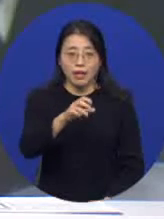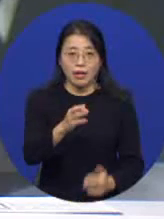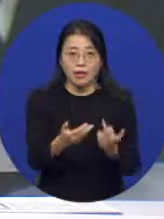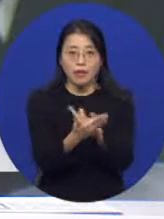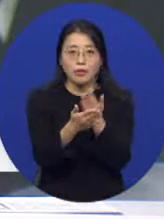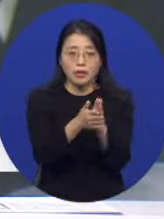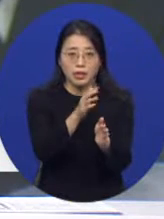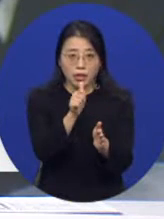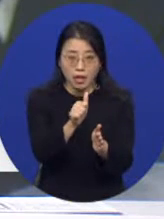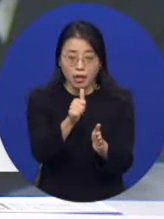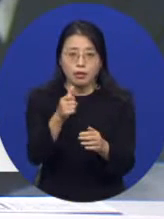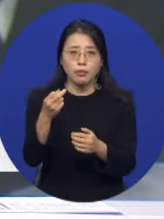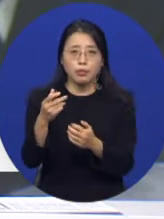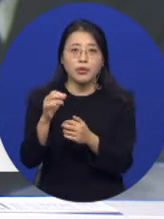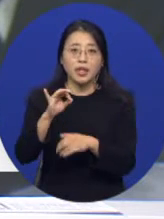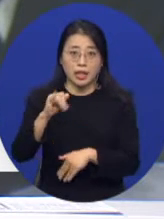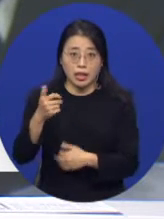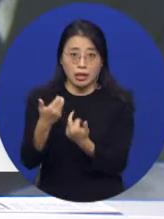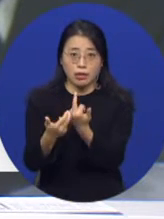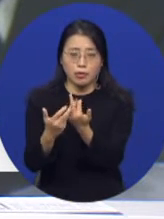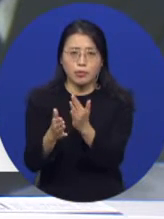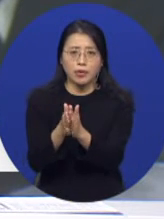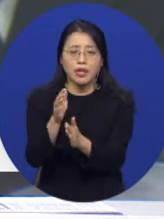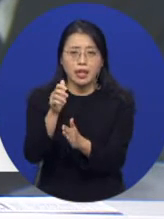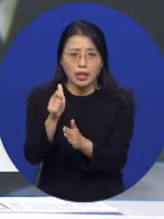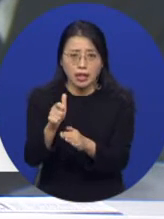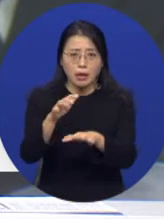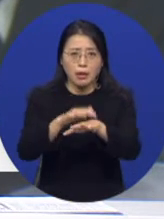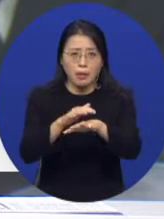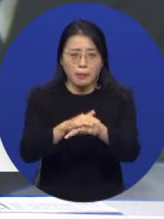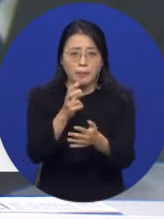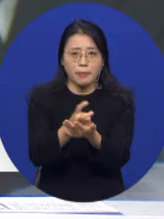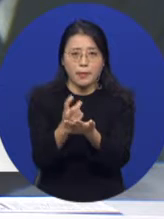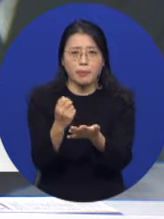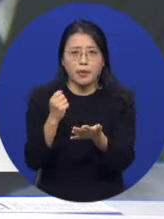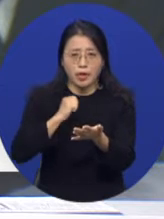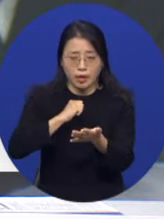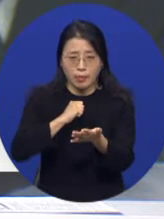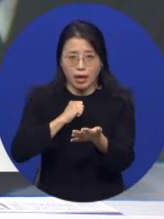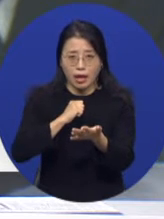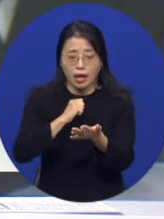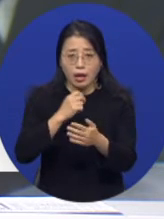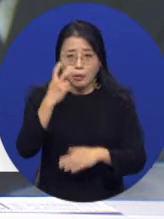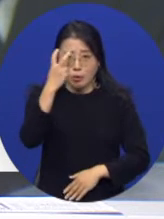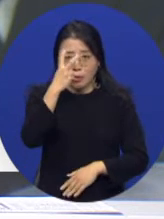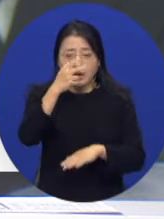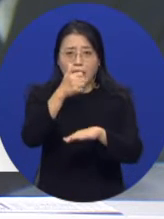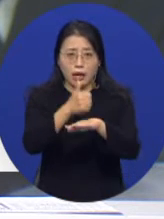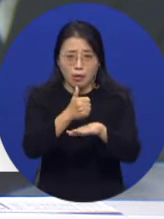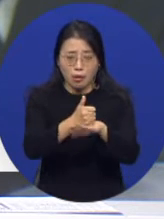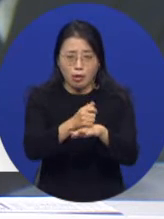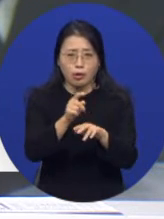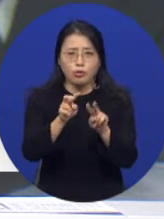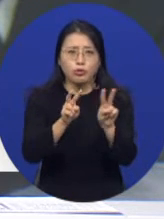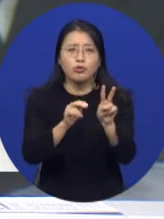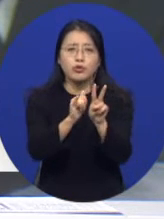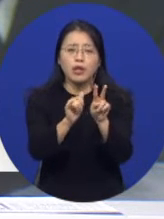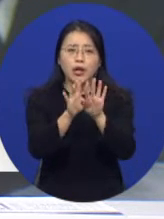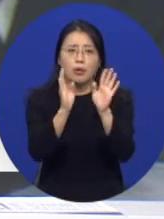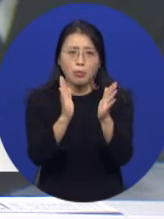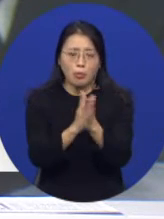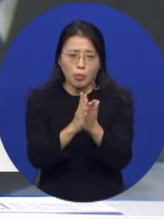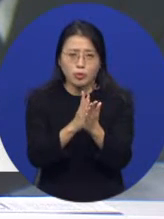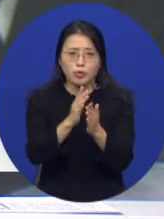강병삼 제주시장과 이정우 서귀포시장의 농지법 위반 혐의를 수사해온 경찰이 두 사람을 모두